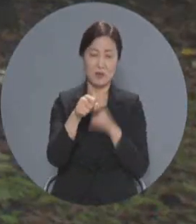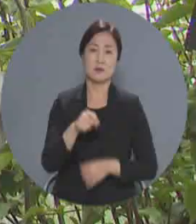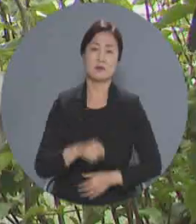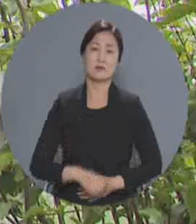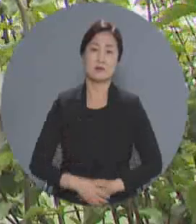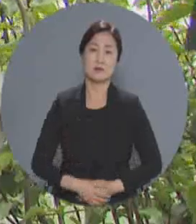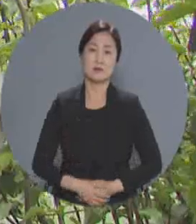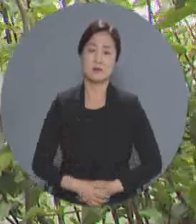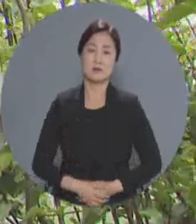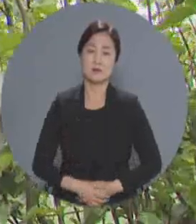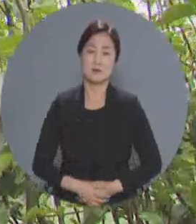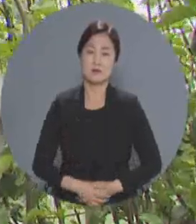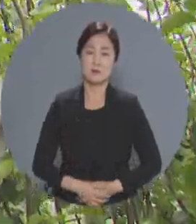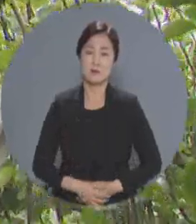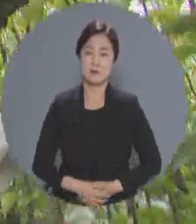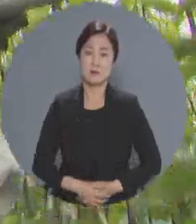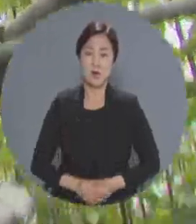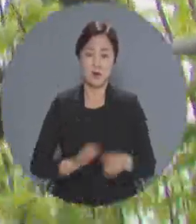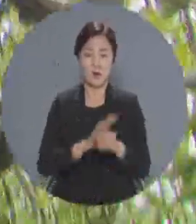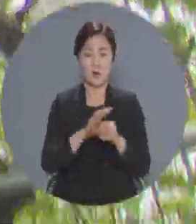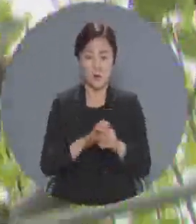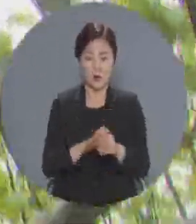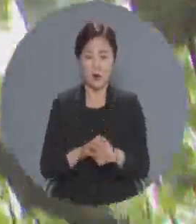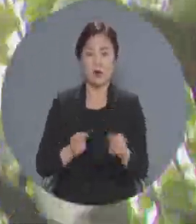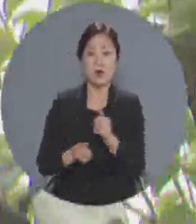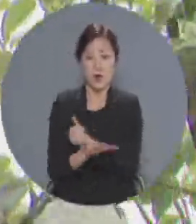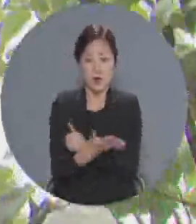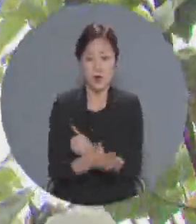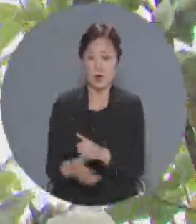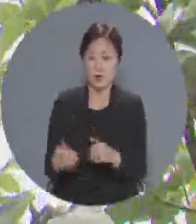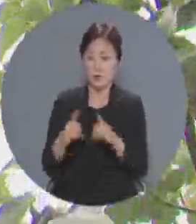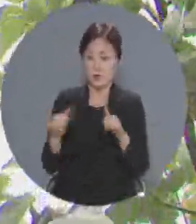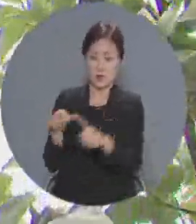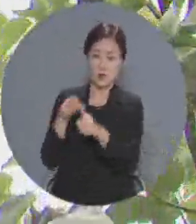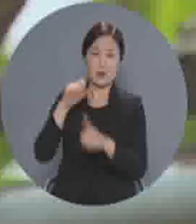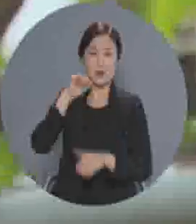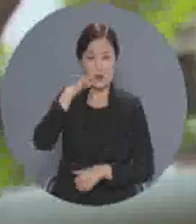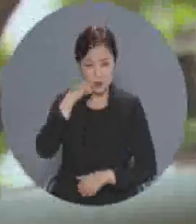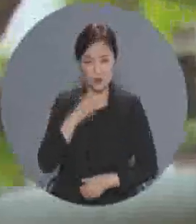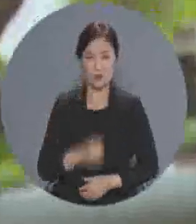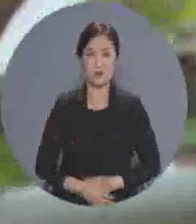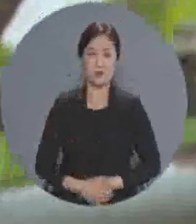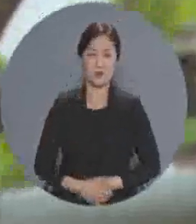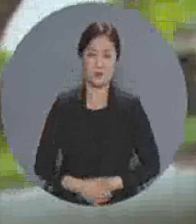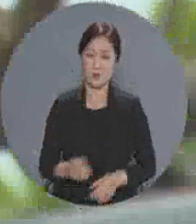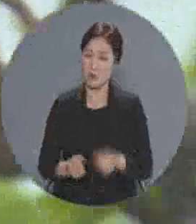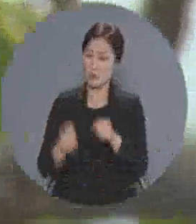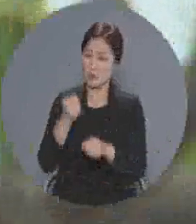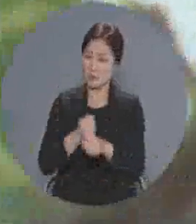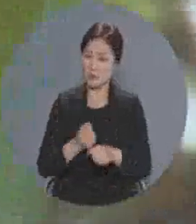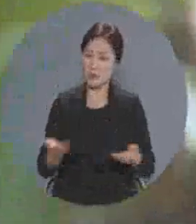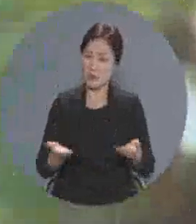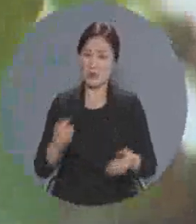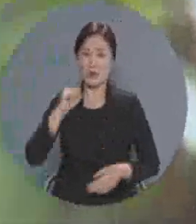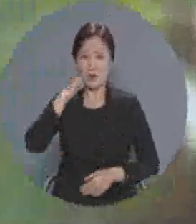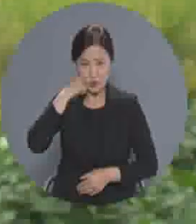익었는데. 코로나19 여파로 인력 구하기도 힘들어 피해를 입을 경우 복구마저 어려운